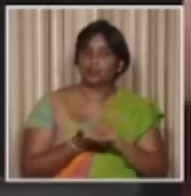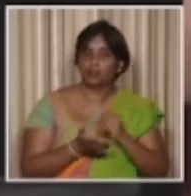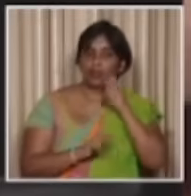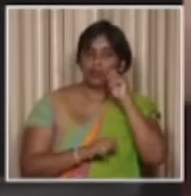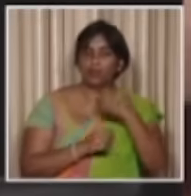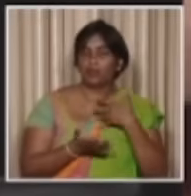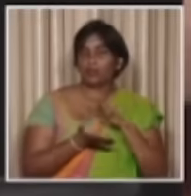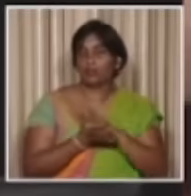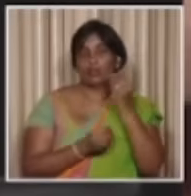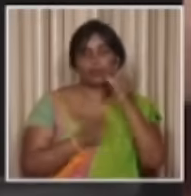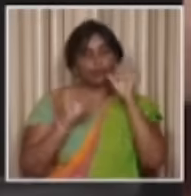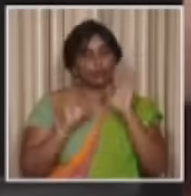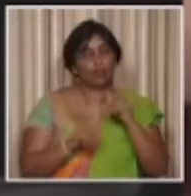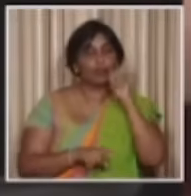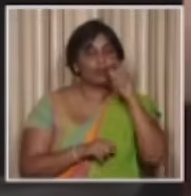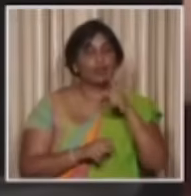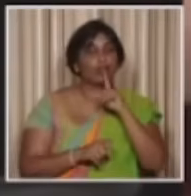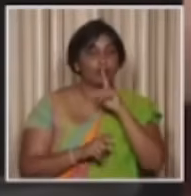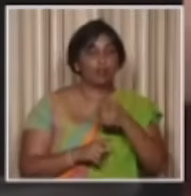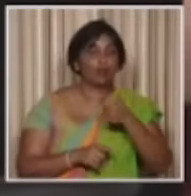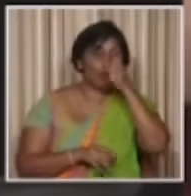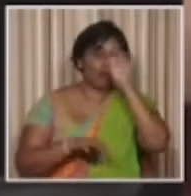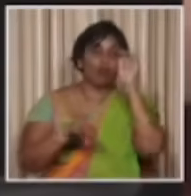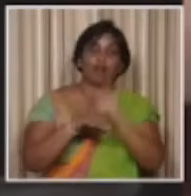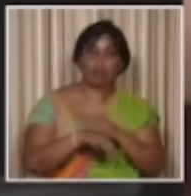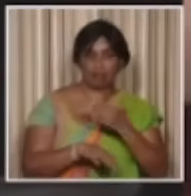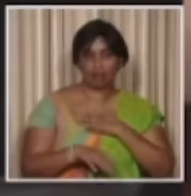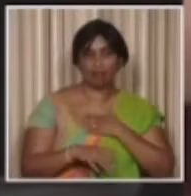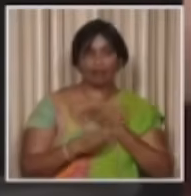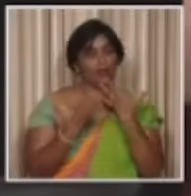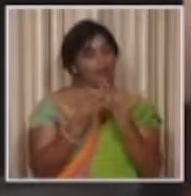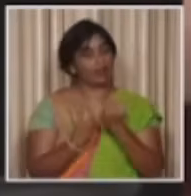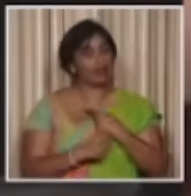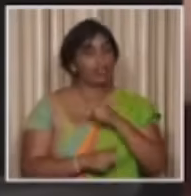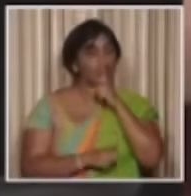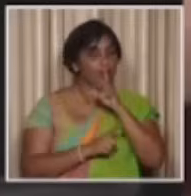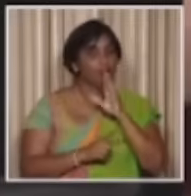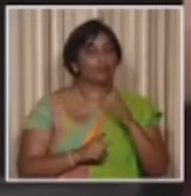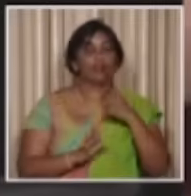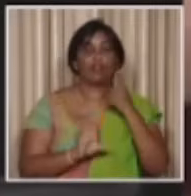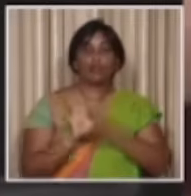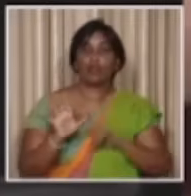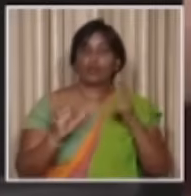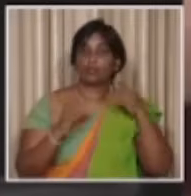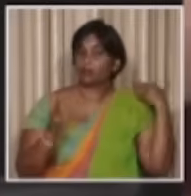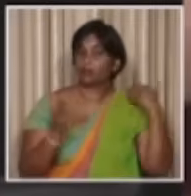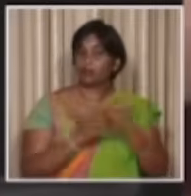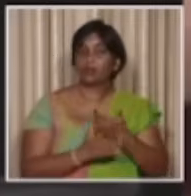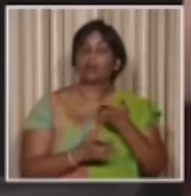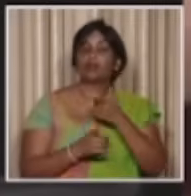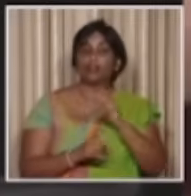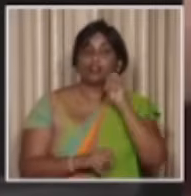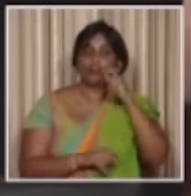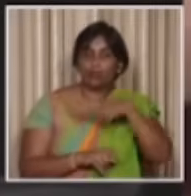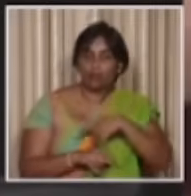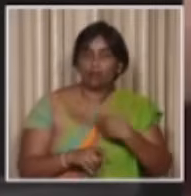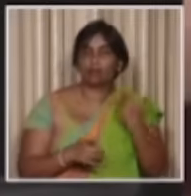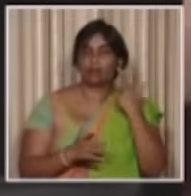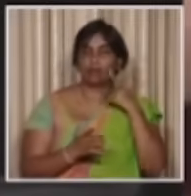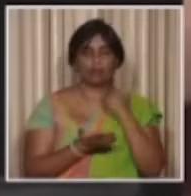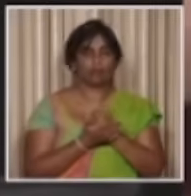ජනතාවට ආතල් දෙන්නේ නැතුව මොකද ජනතාවට කිව්වම අපි හොරු වල්ලන්නේ අපි මේ ටික ගන්නවා කියලා කිව්වහම මේ අවුරුදු 70ක් කාලා තියෙන කිව්වම ජනතාවත් වැටලා